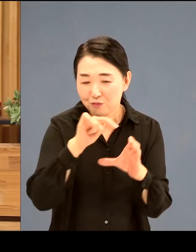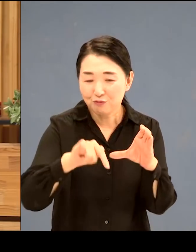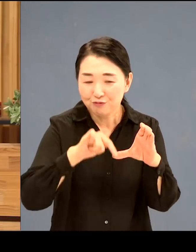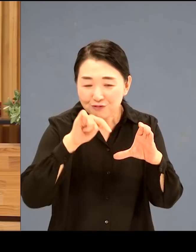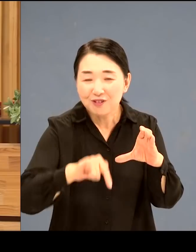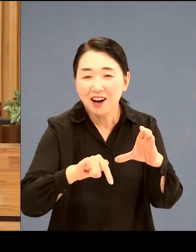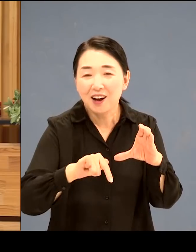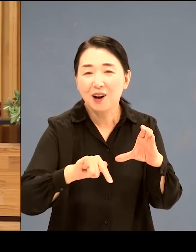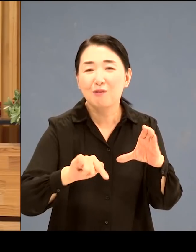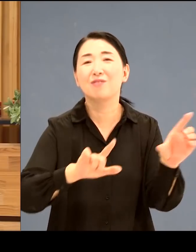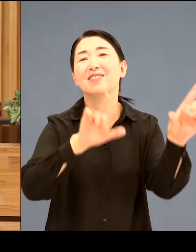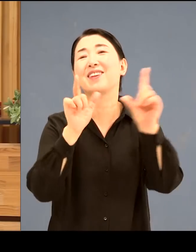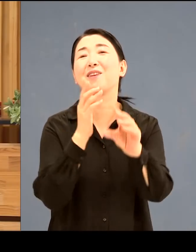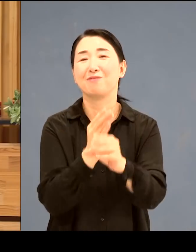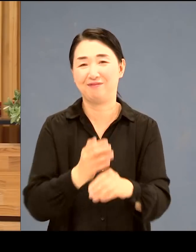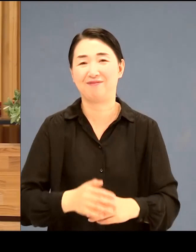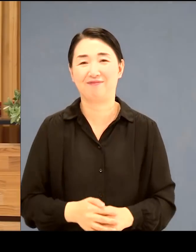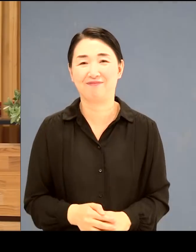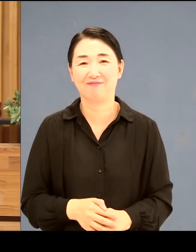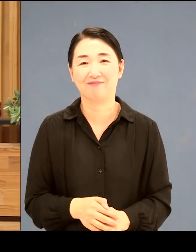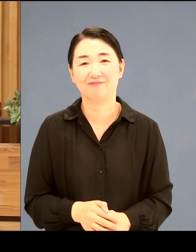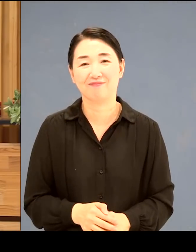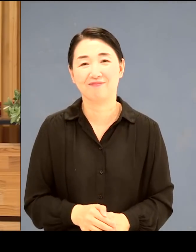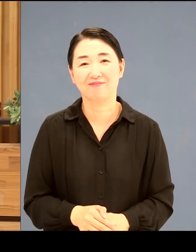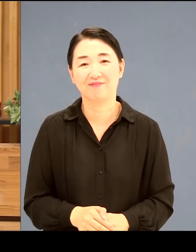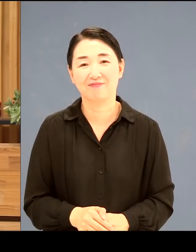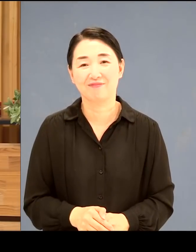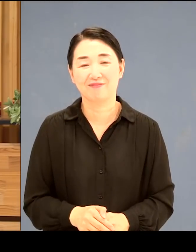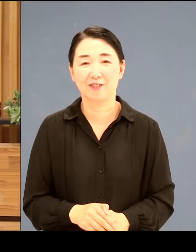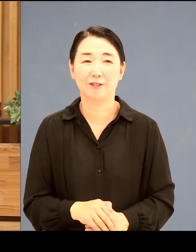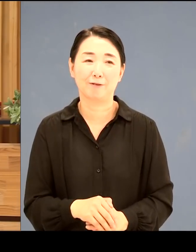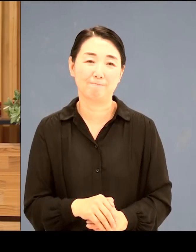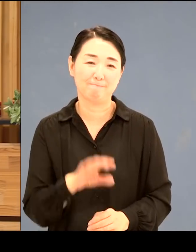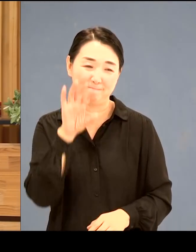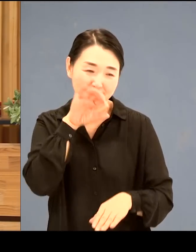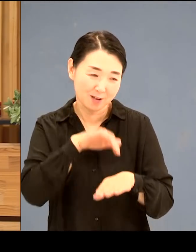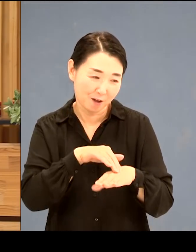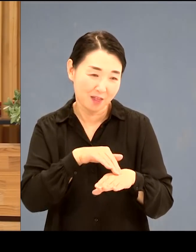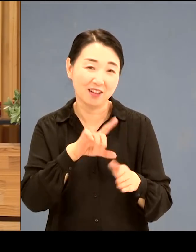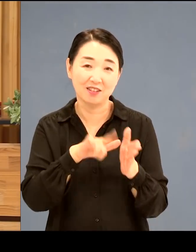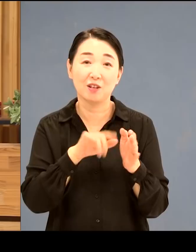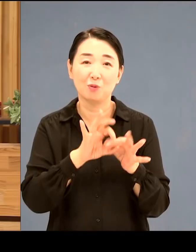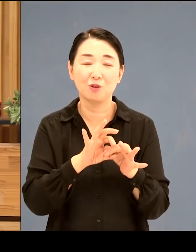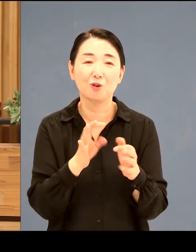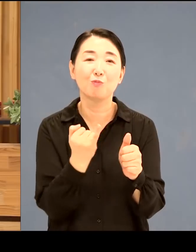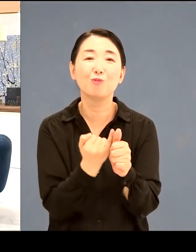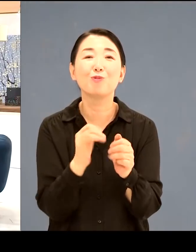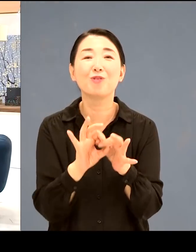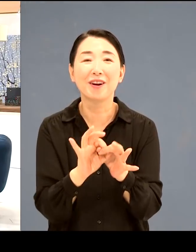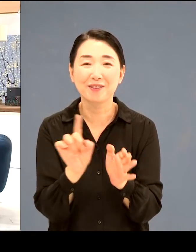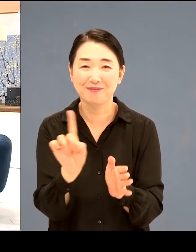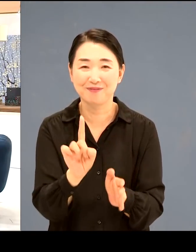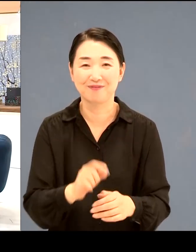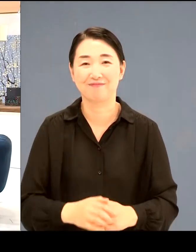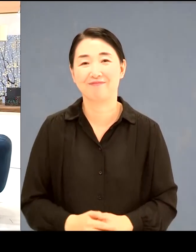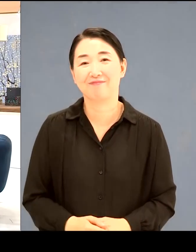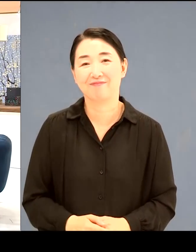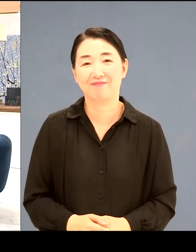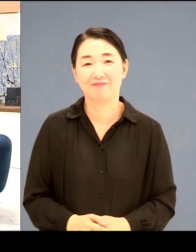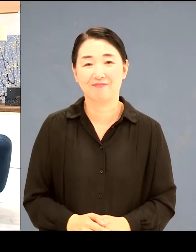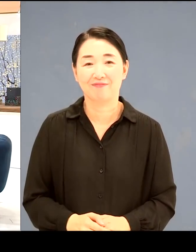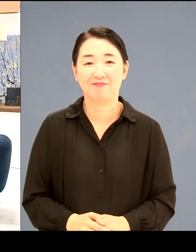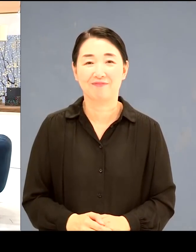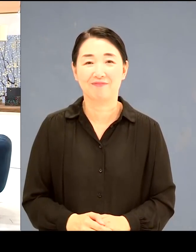살고 있기 때문에 그럴 것 같은 생각이 들어요. 지금 이 연단의 시간을 통해서 부부 관계는 어떠셨나요? 뭐